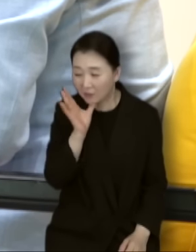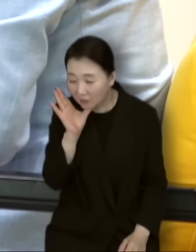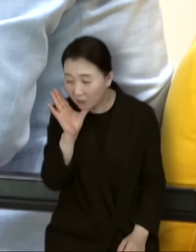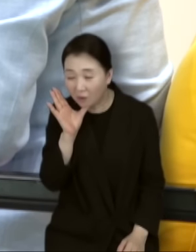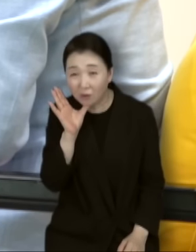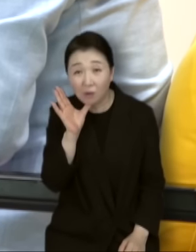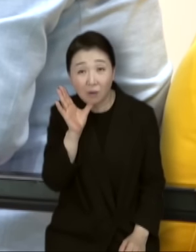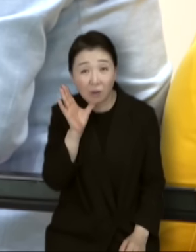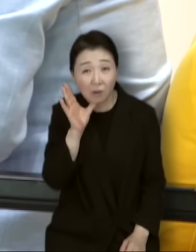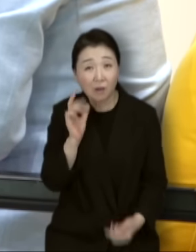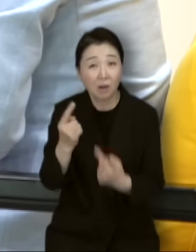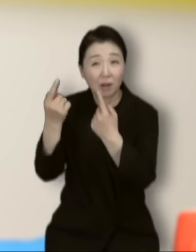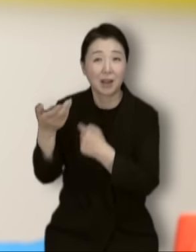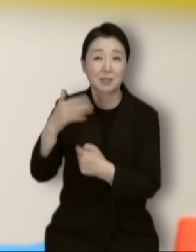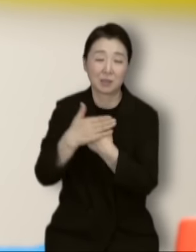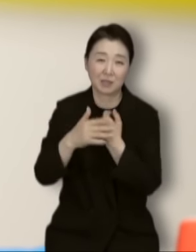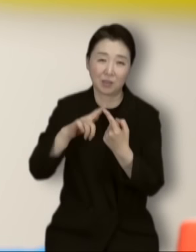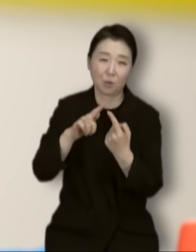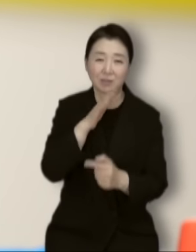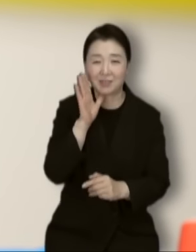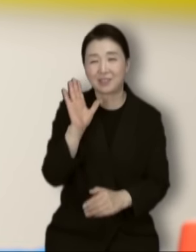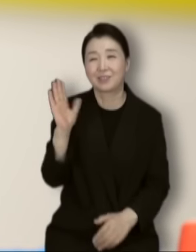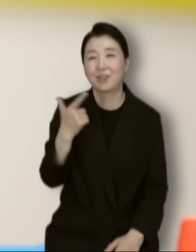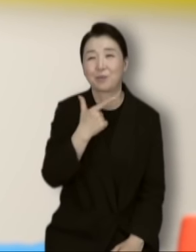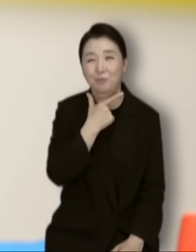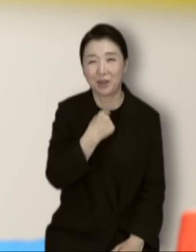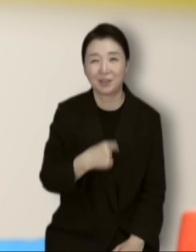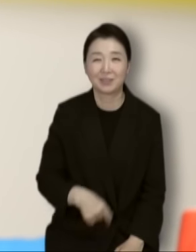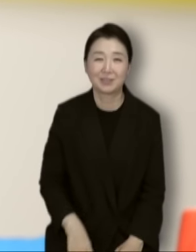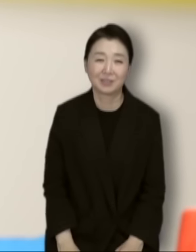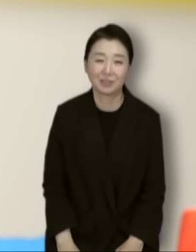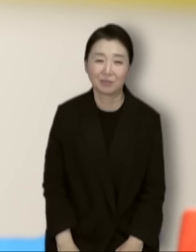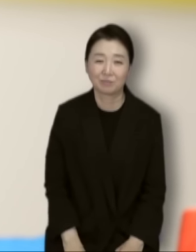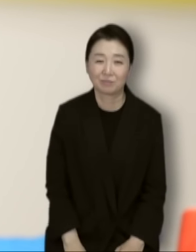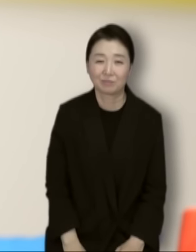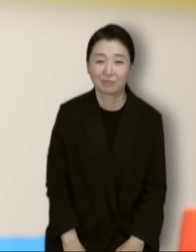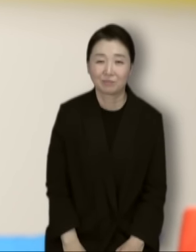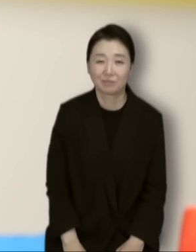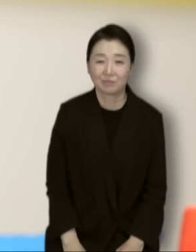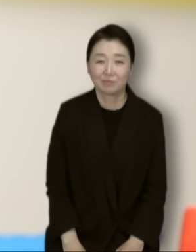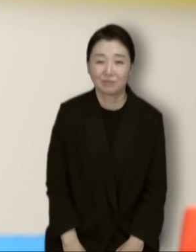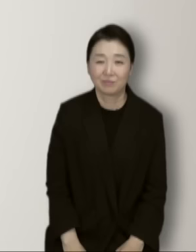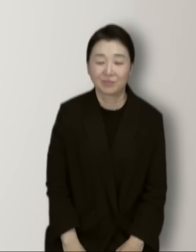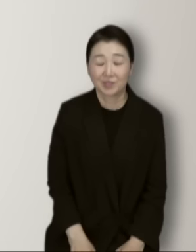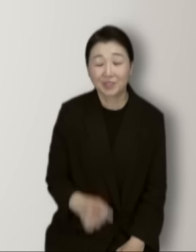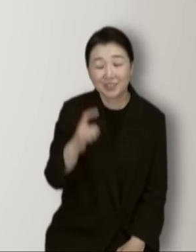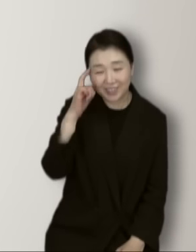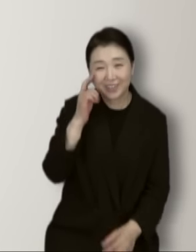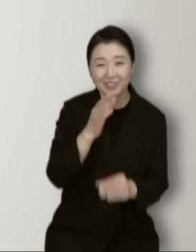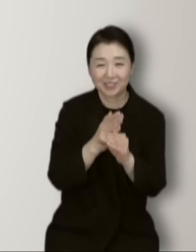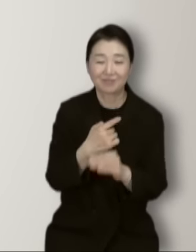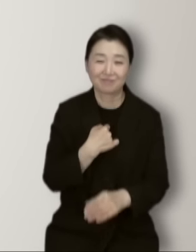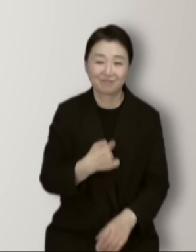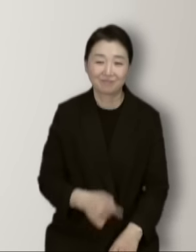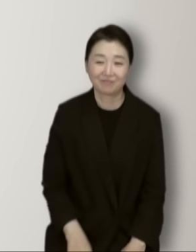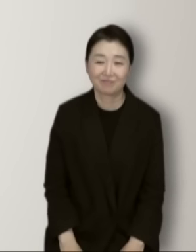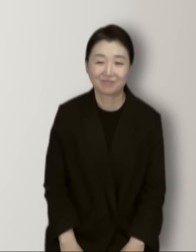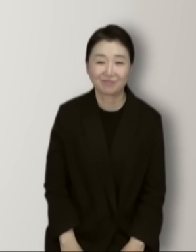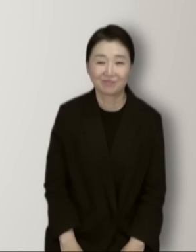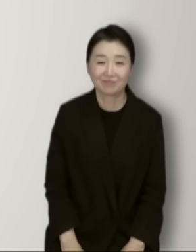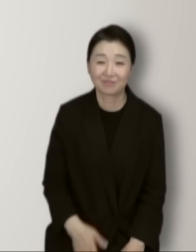내가 늙어서도 은혜로운 늙은이가 됐으면 좋겠다라는 생각 와네네 그 그 생각하고